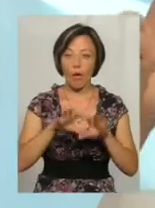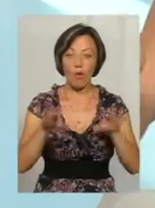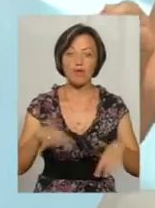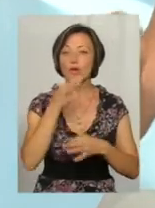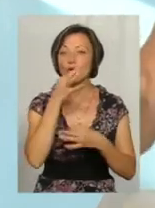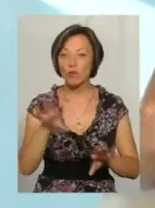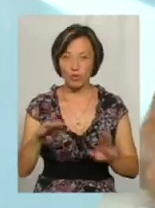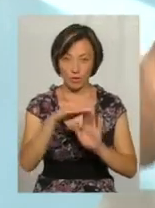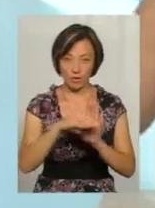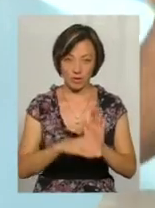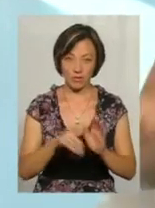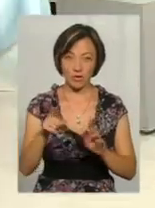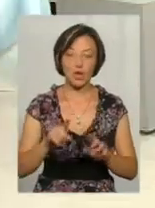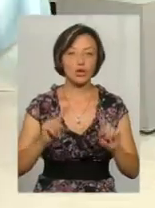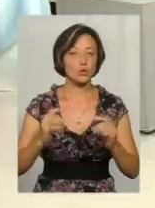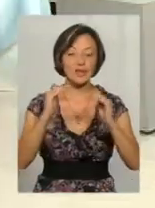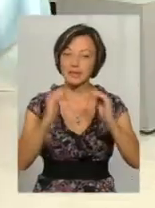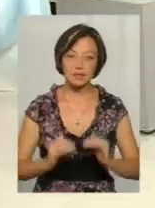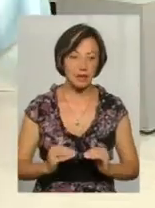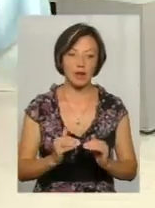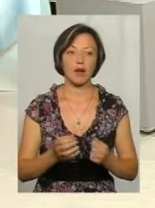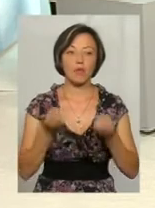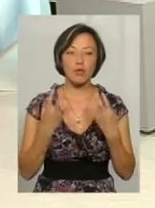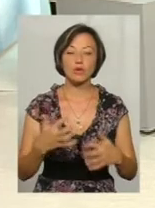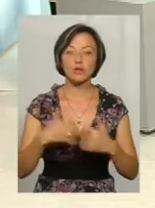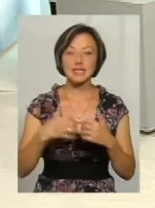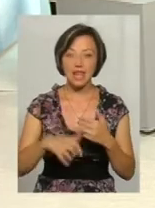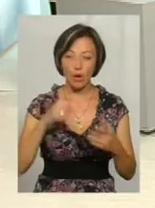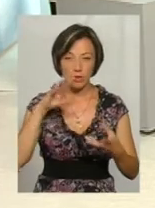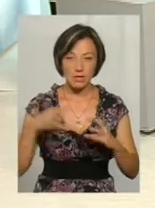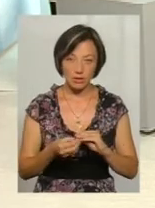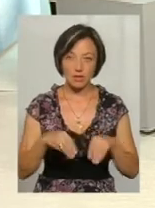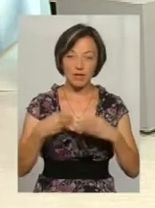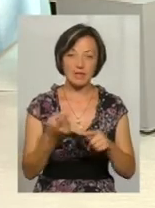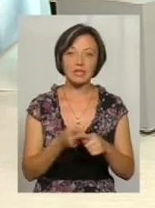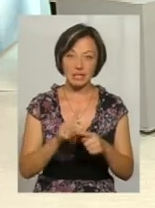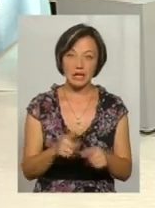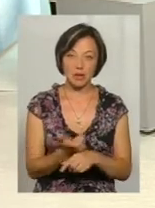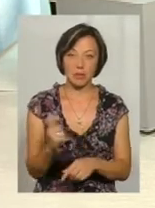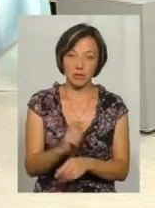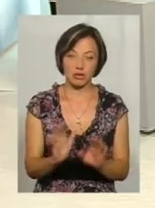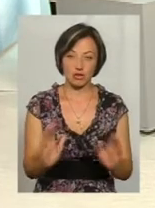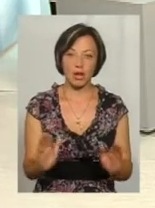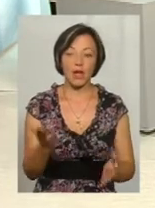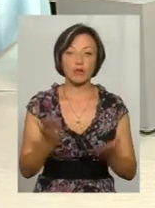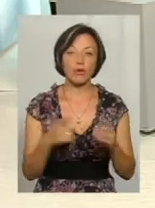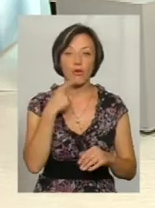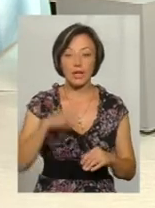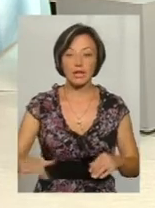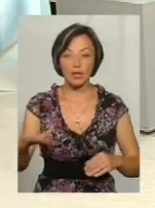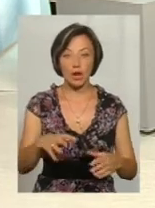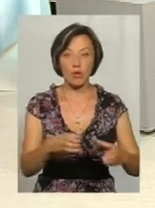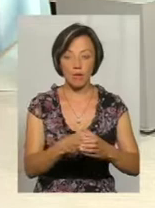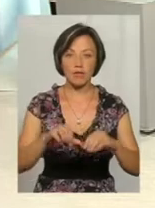ту оцінку, яку ви назвали, вона дуже низька. Просто серед тих оцінок, що йому давали, то це саме більше. Якщо ми говоримо територіальні